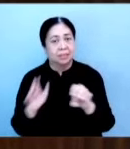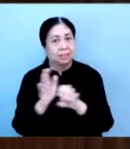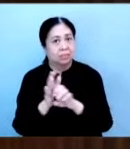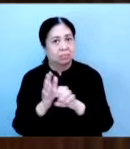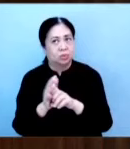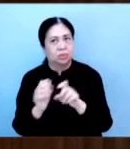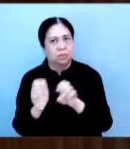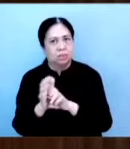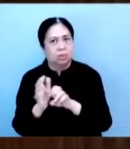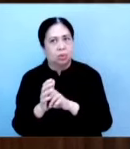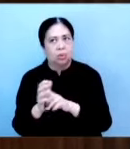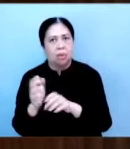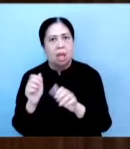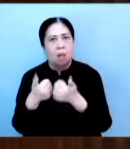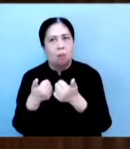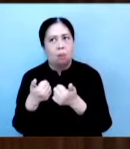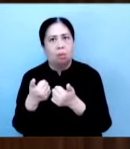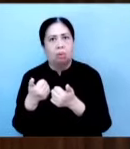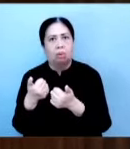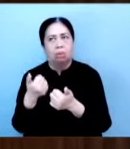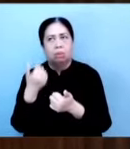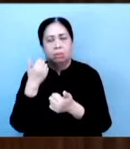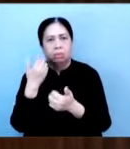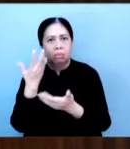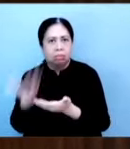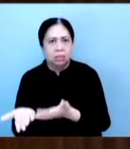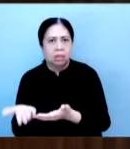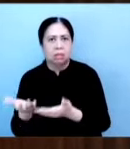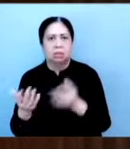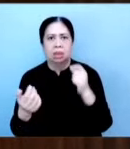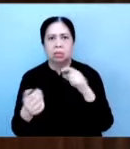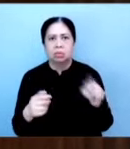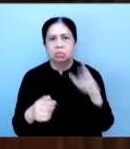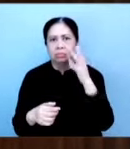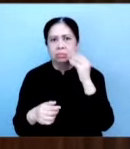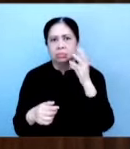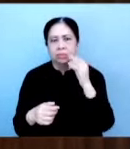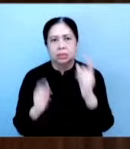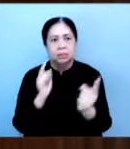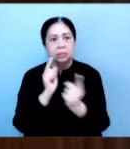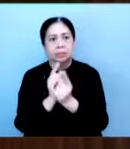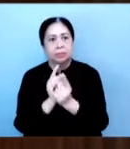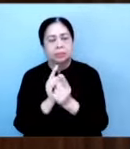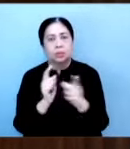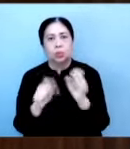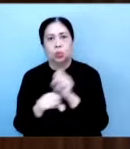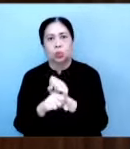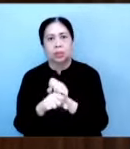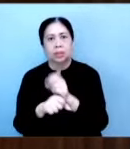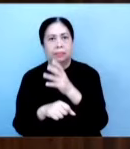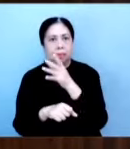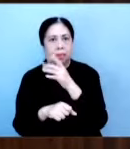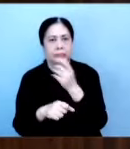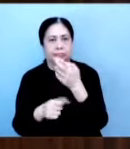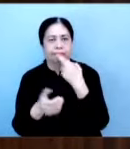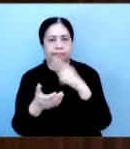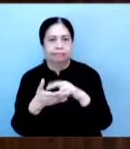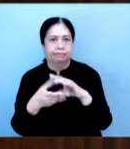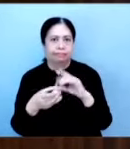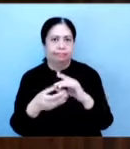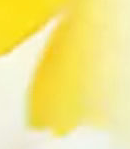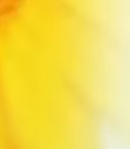konsepto ng pagpanaw at pagdadalamhati Yan po ang pinagdadaanan ng nakilala kong working mom narito po ang kanyang